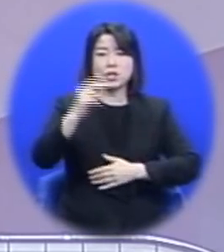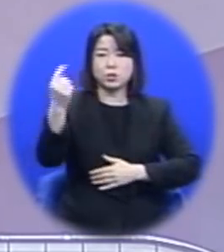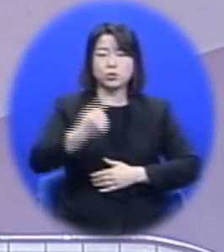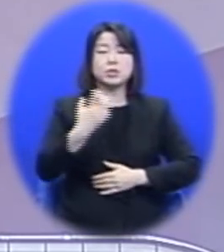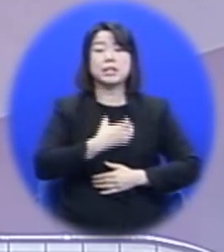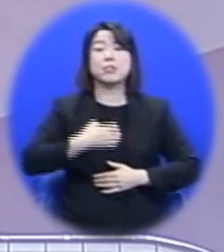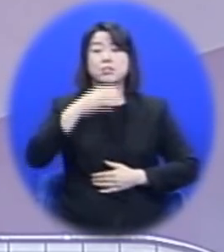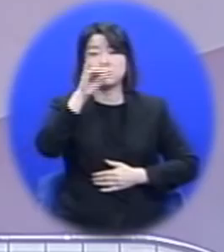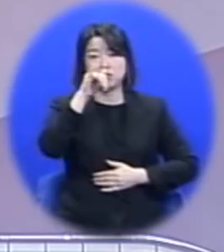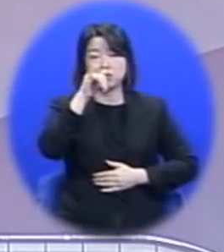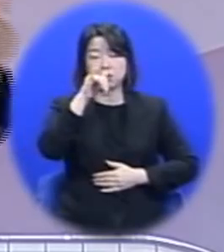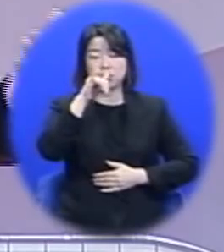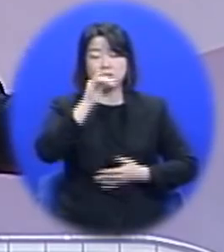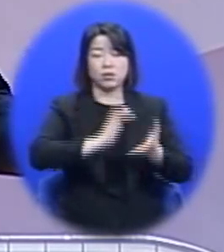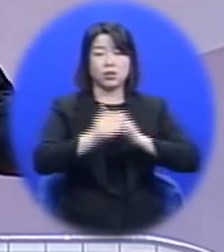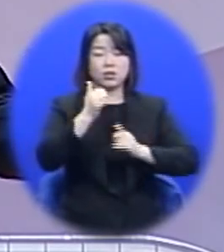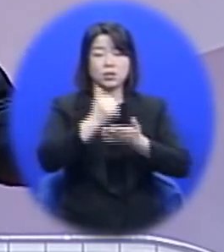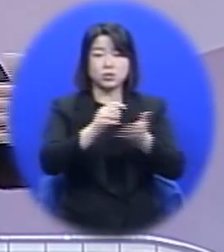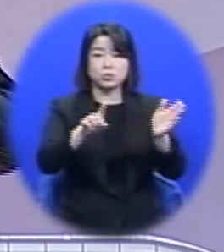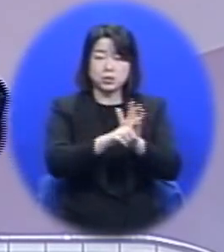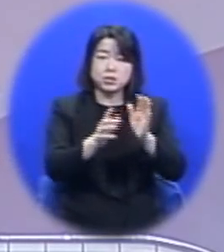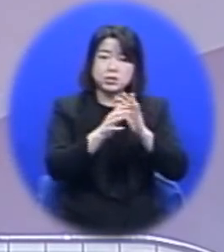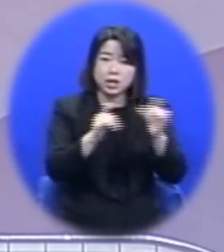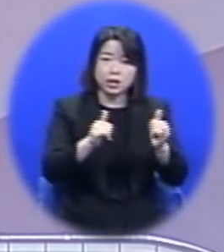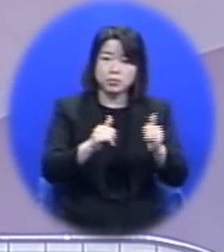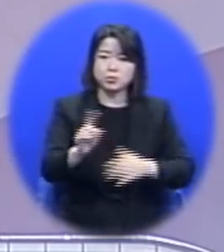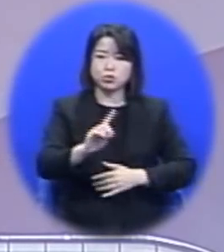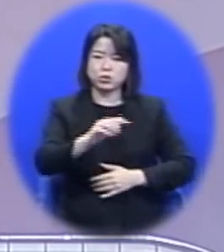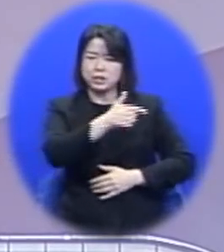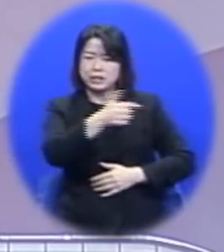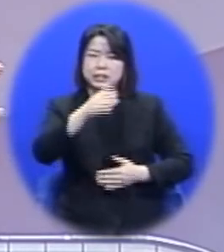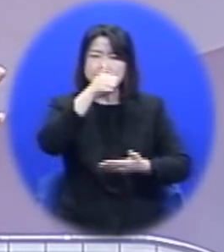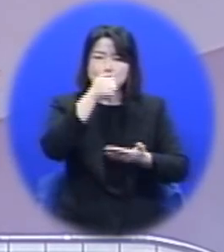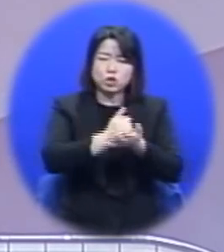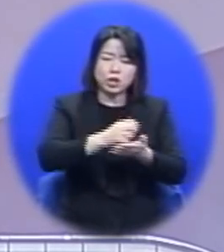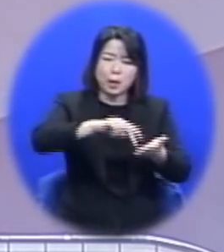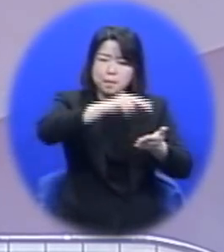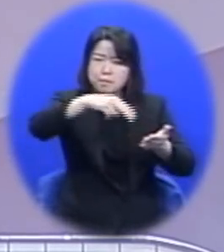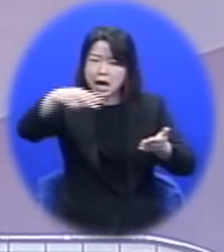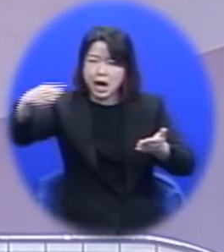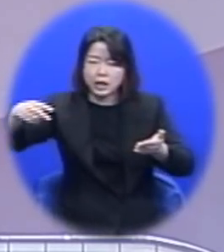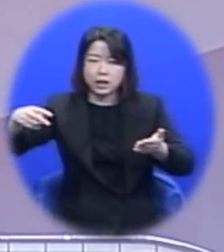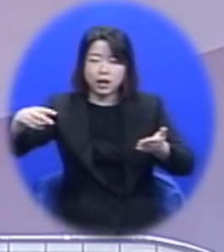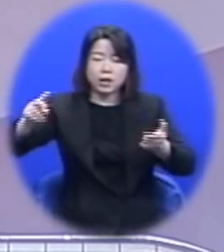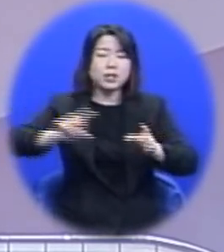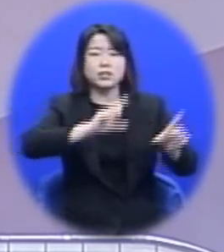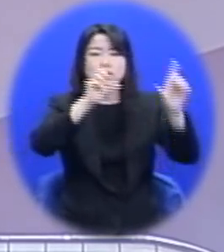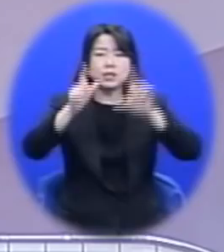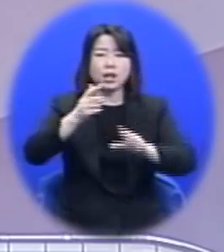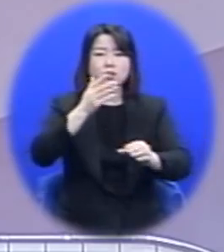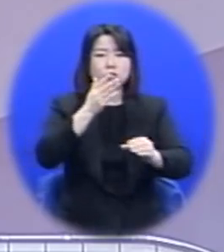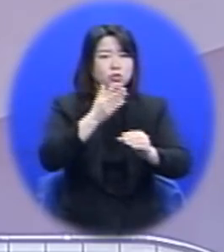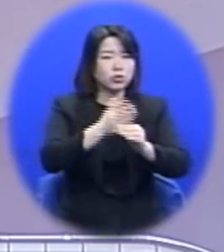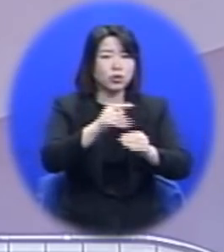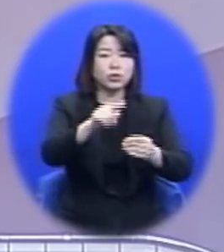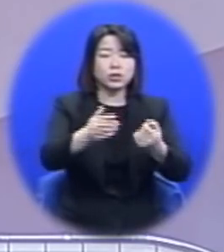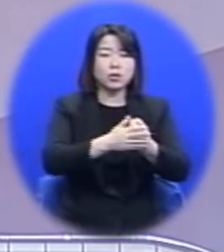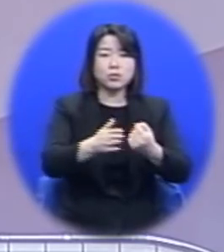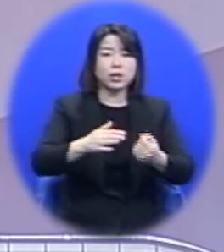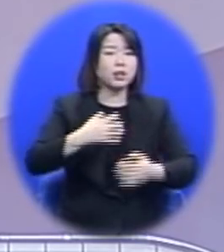믿는 사람들이, 하나님의 택한 백성들이 무슨 큰 죄를 짓고 방탕하고 그렇게 살까봐 걱정하신 게